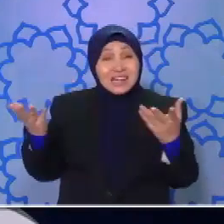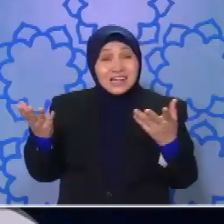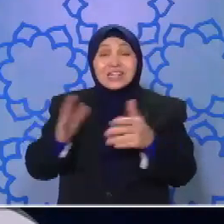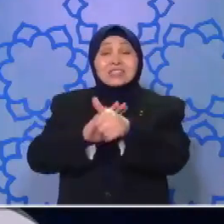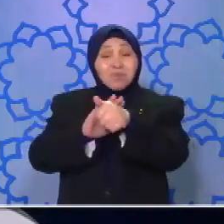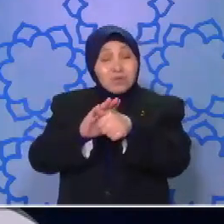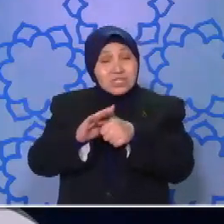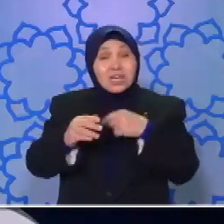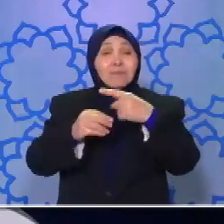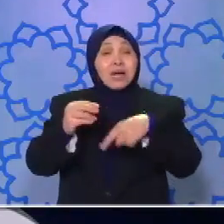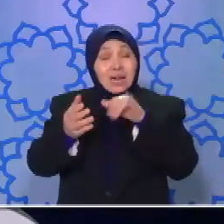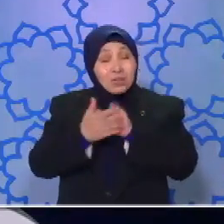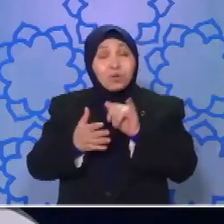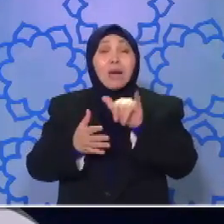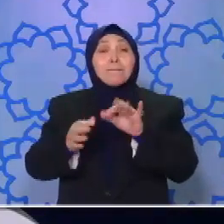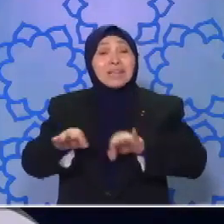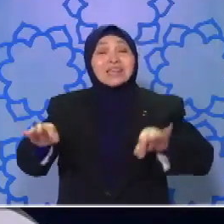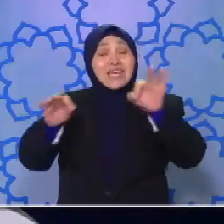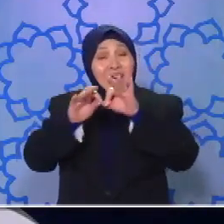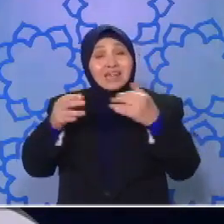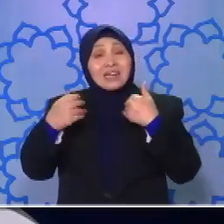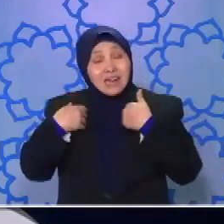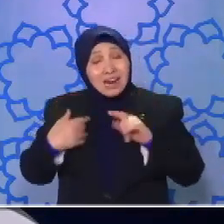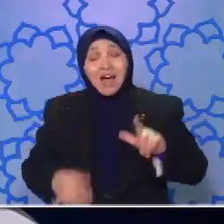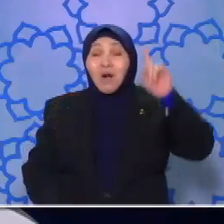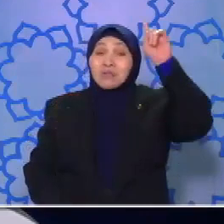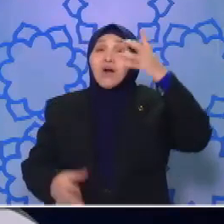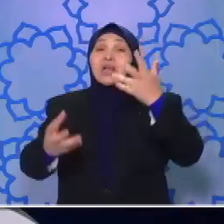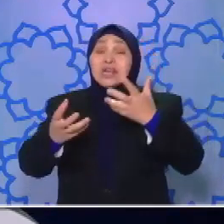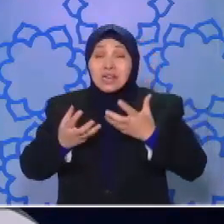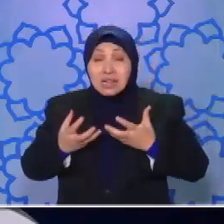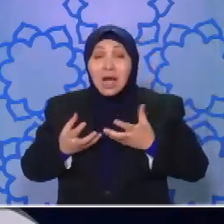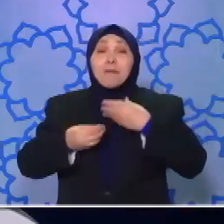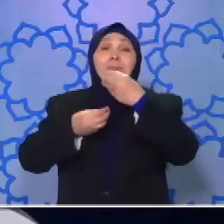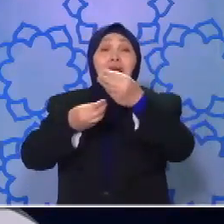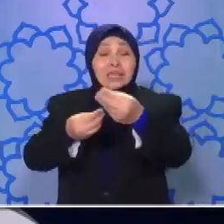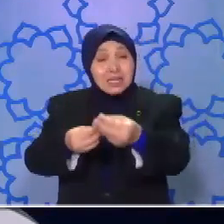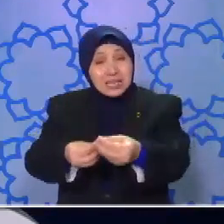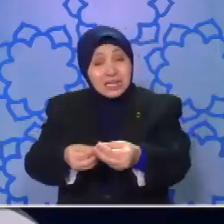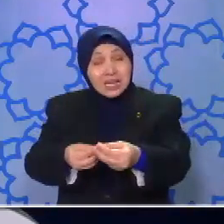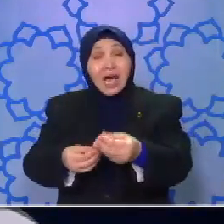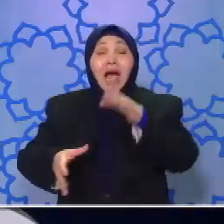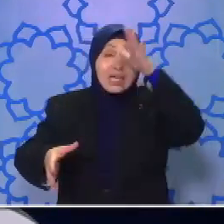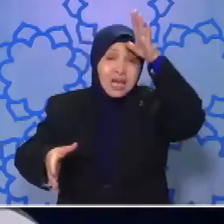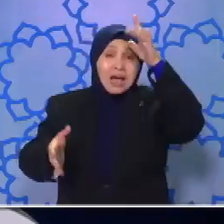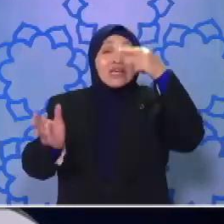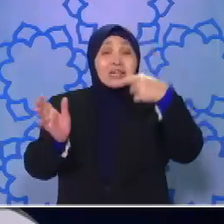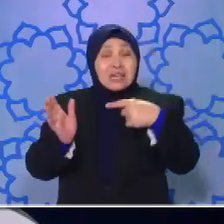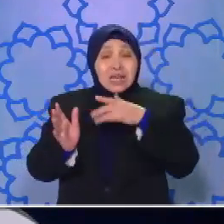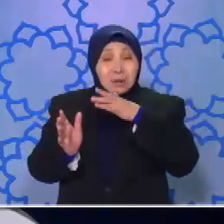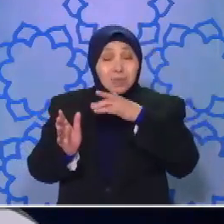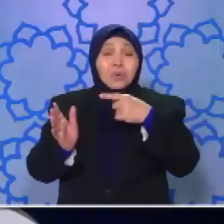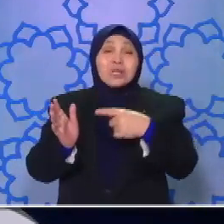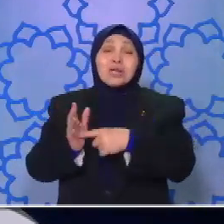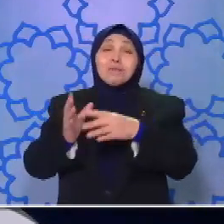Disembunyikan perkara itu, pasal yang pentingnya ialah apa? Allah nakkan bagi si ayah ini dan si ibu